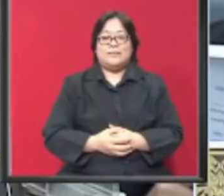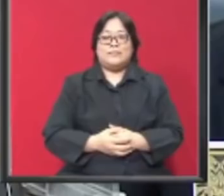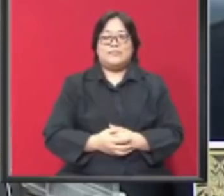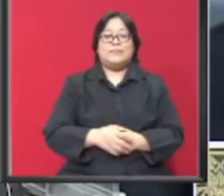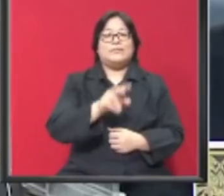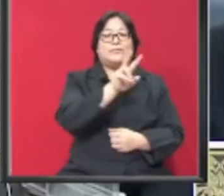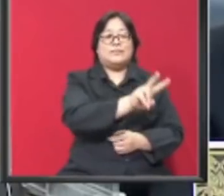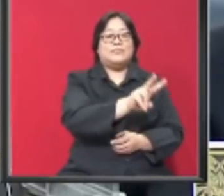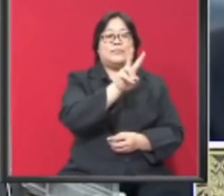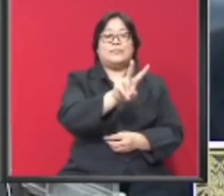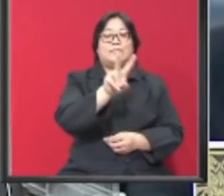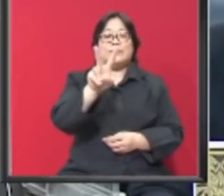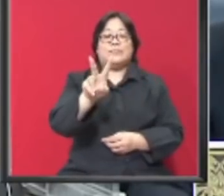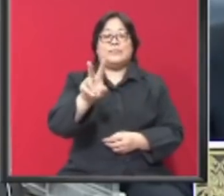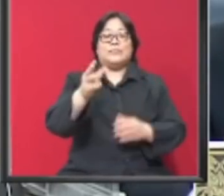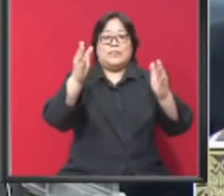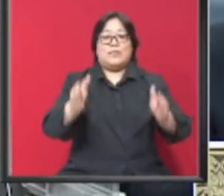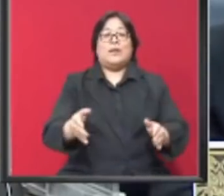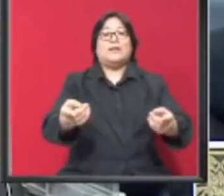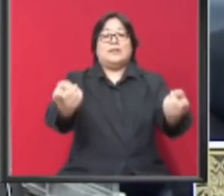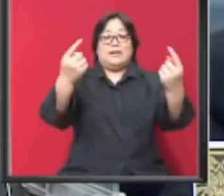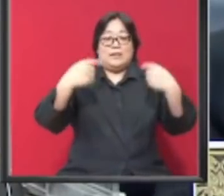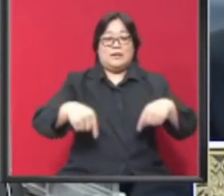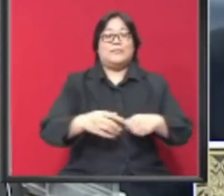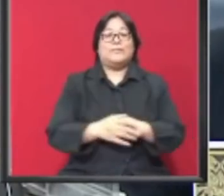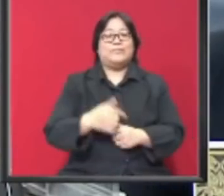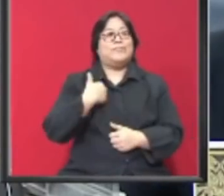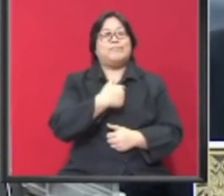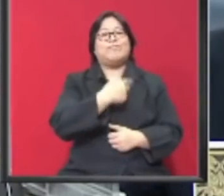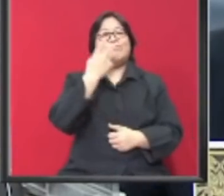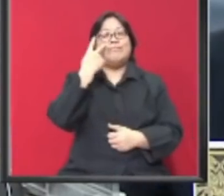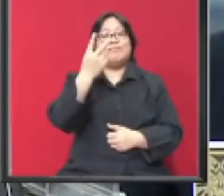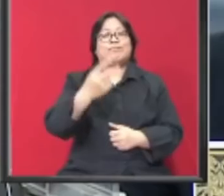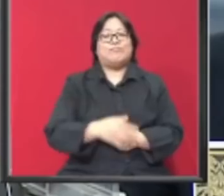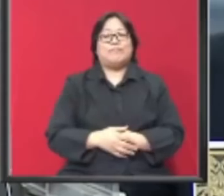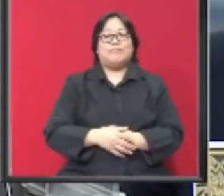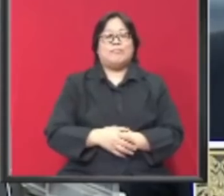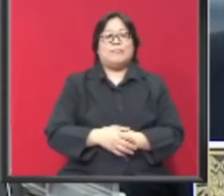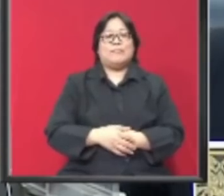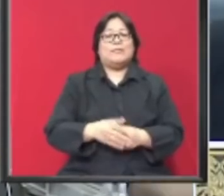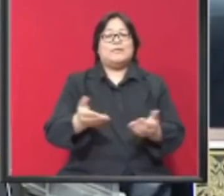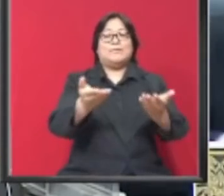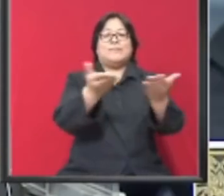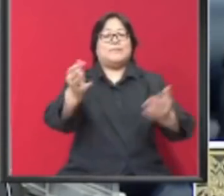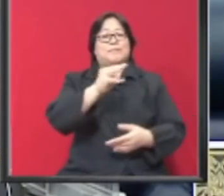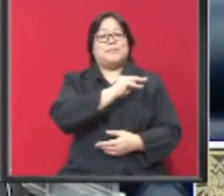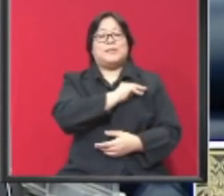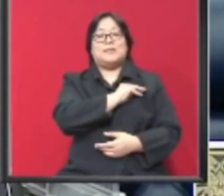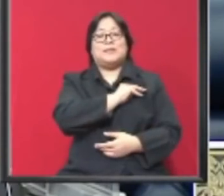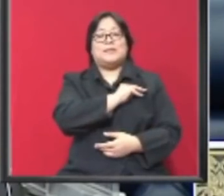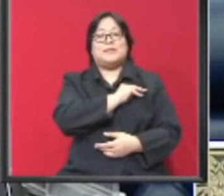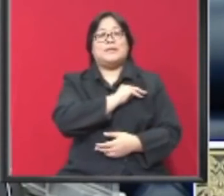Hai 222 orang hadir kita lihat barisan menteri-menteri tidak